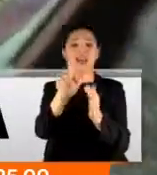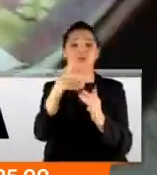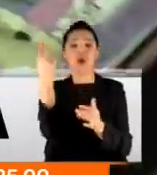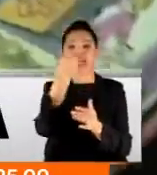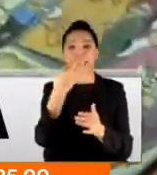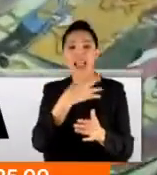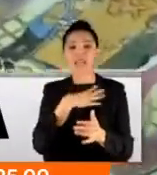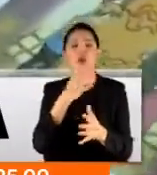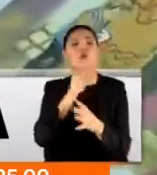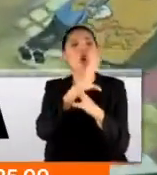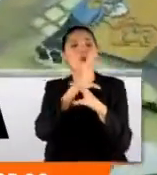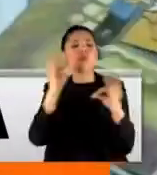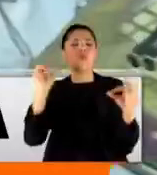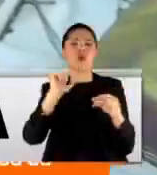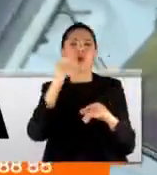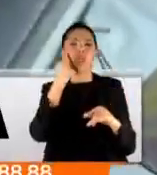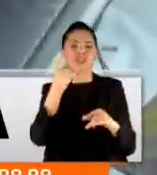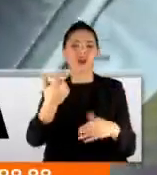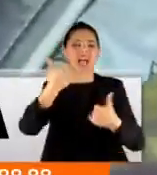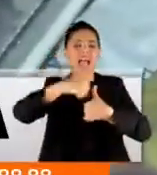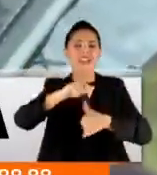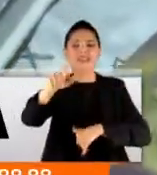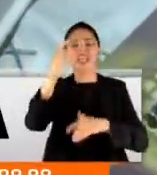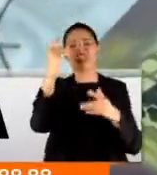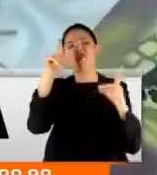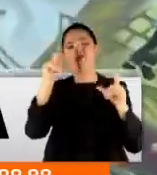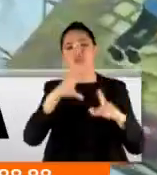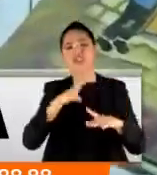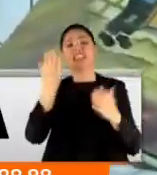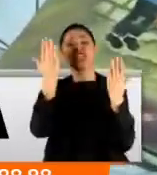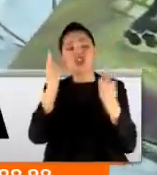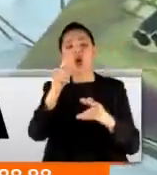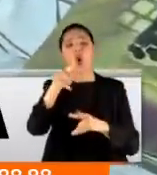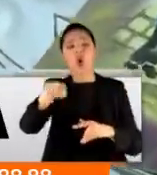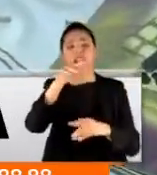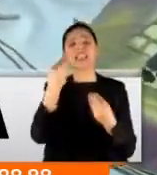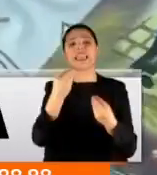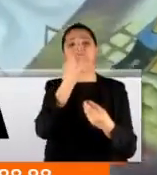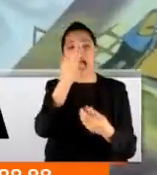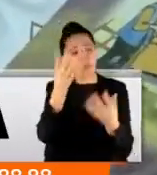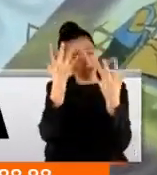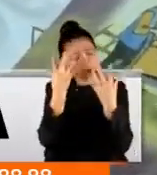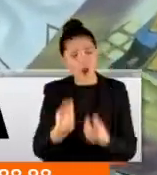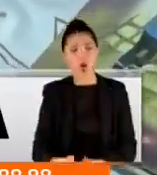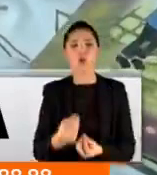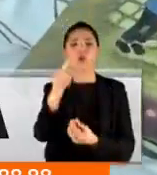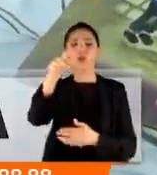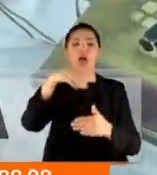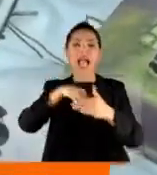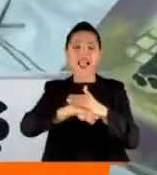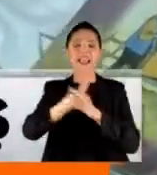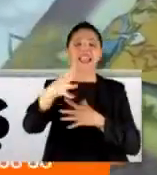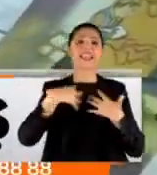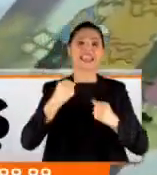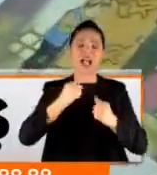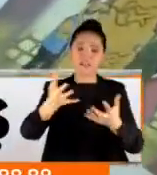mutlu günleri, en mutlu günlerinde çekilmiş fotoğrafları. İnşallah onlardan da iyi haberler alırız. Enkazın altından sağ salim